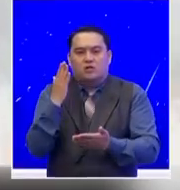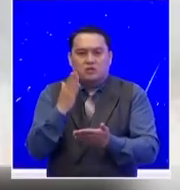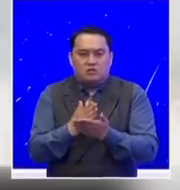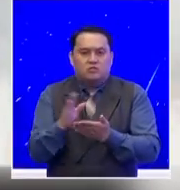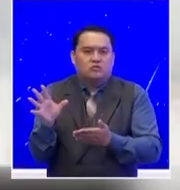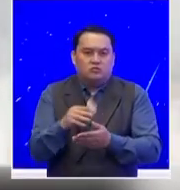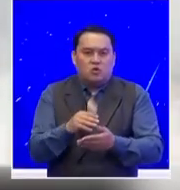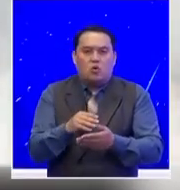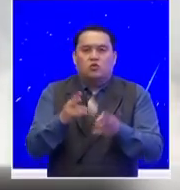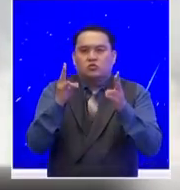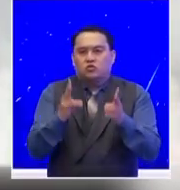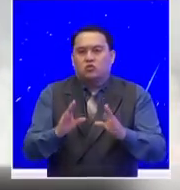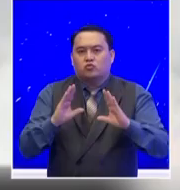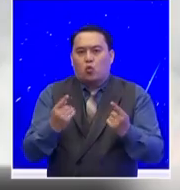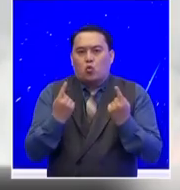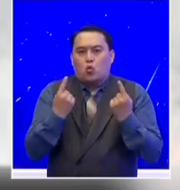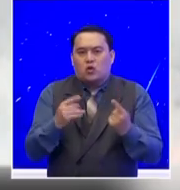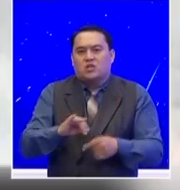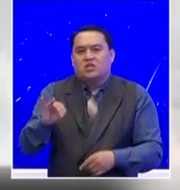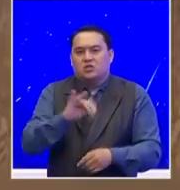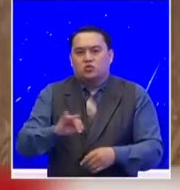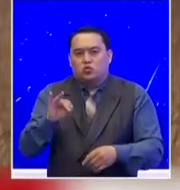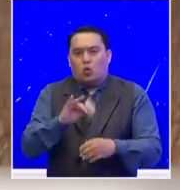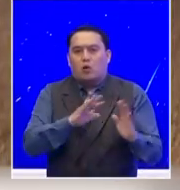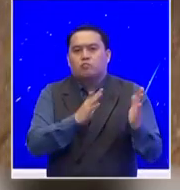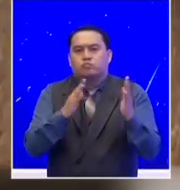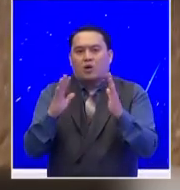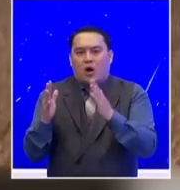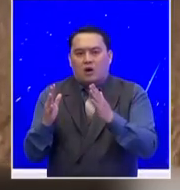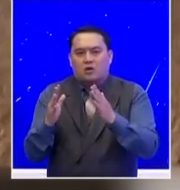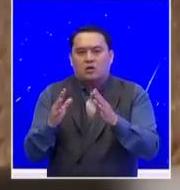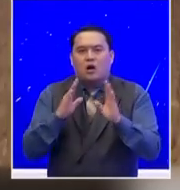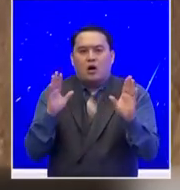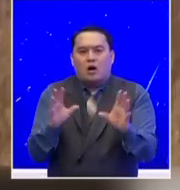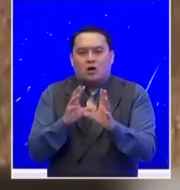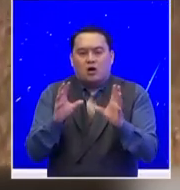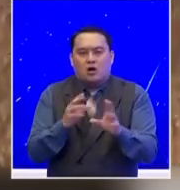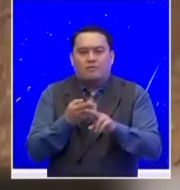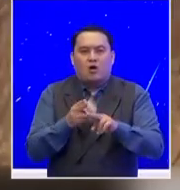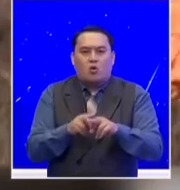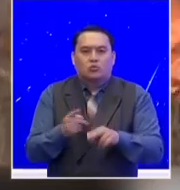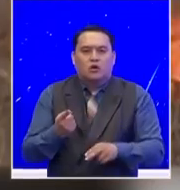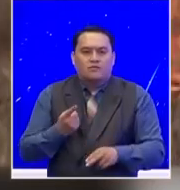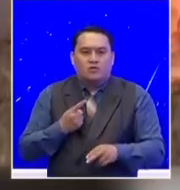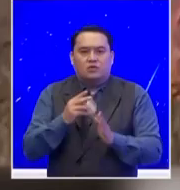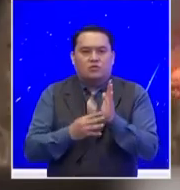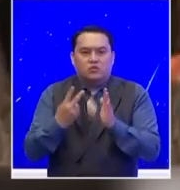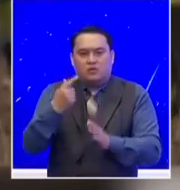беспилотников. Бедствие уже названо крупнейшим за всю историю парка, получившего охраняемый статус в 1993